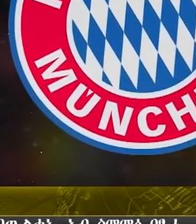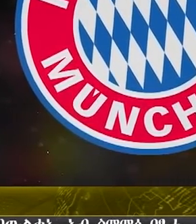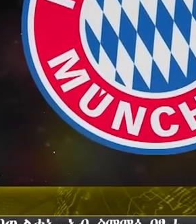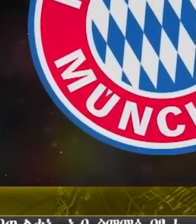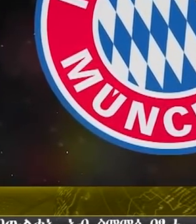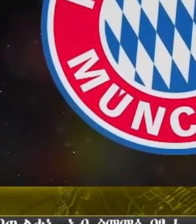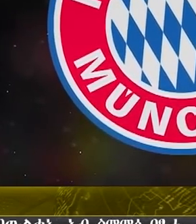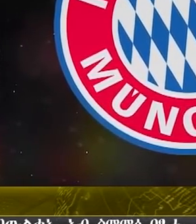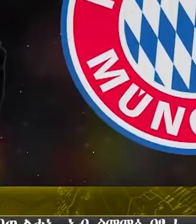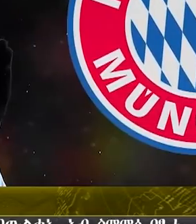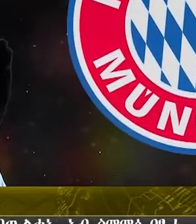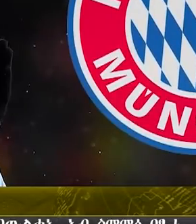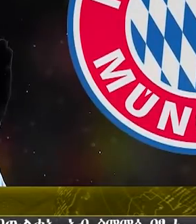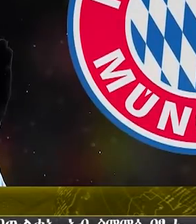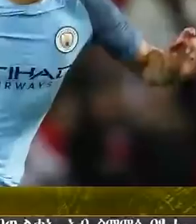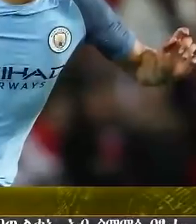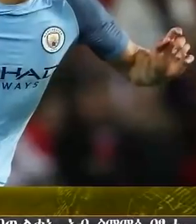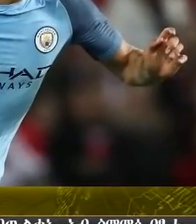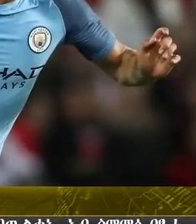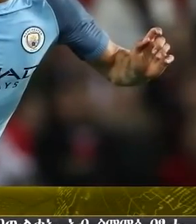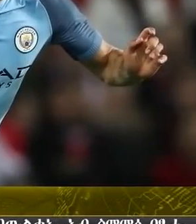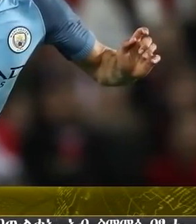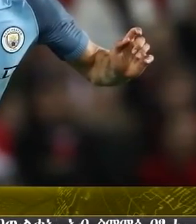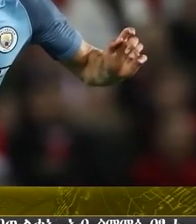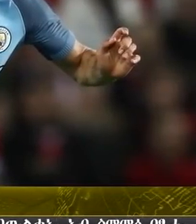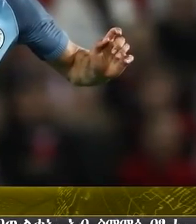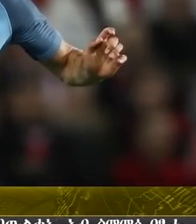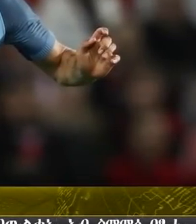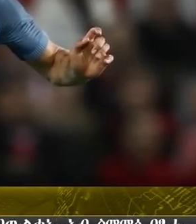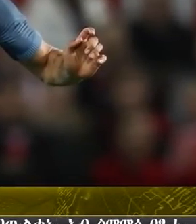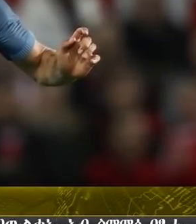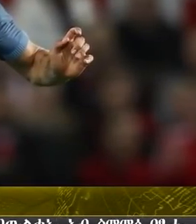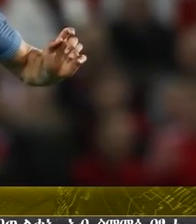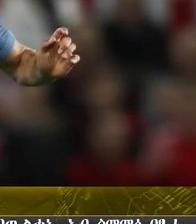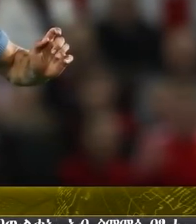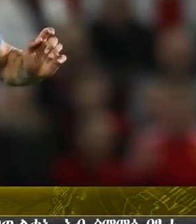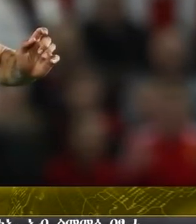دماغ تمتن مدلالا مد درات نگبرت کم زلا حبر سبیل عمل خیت لام.